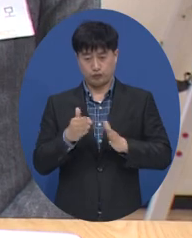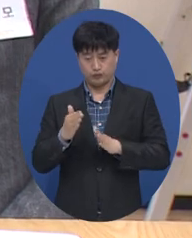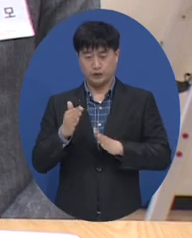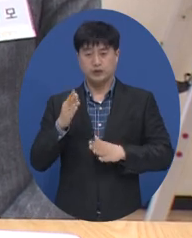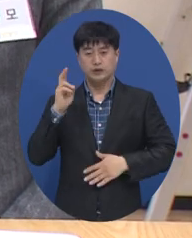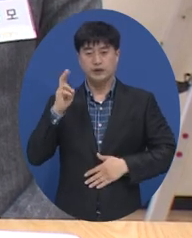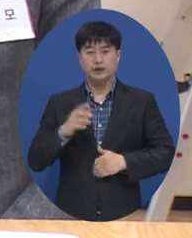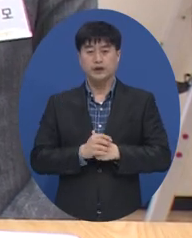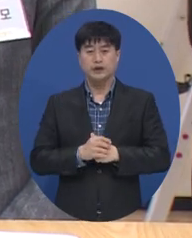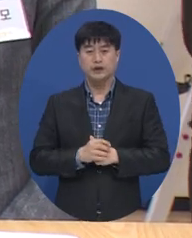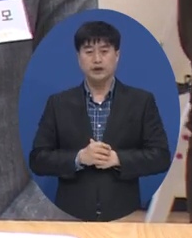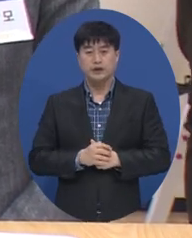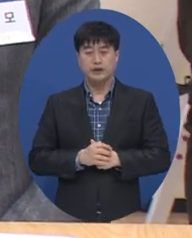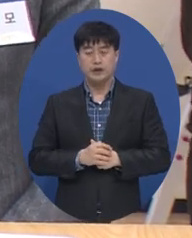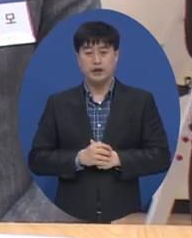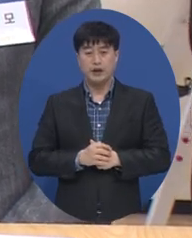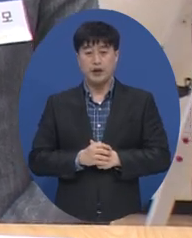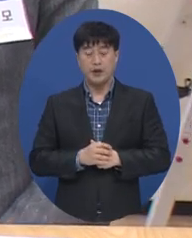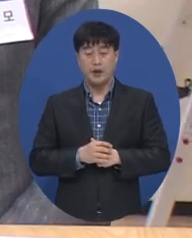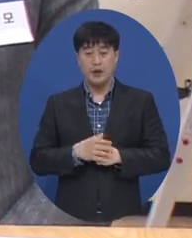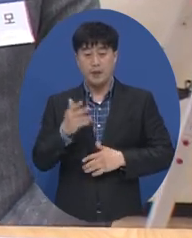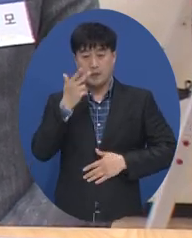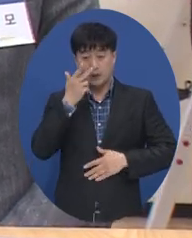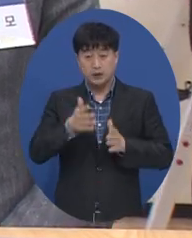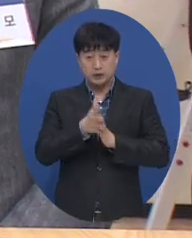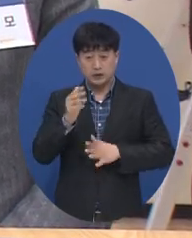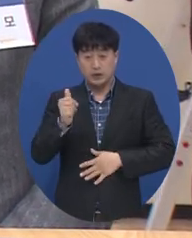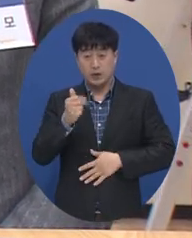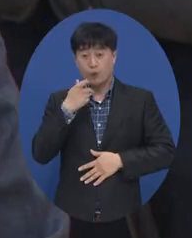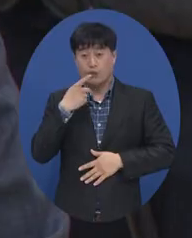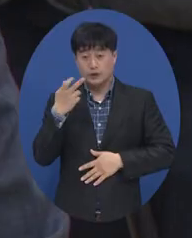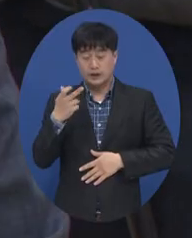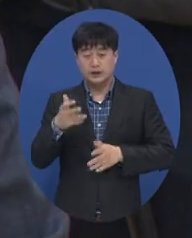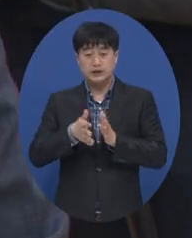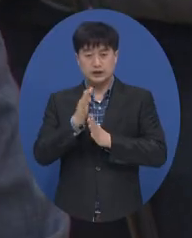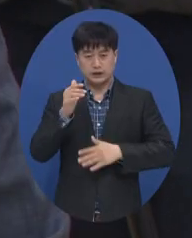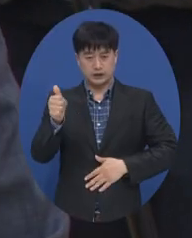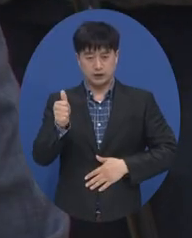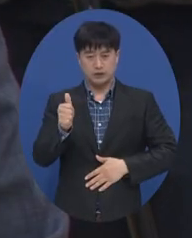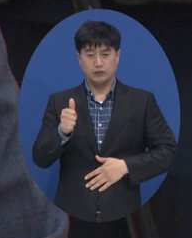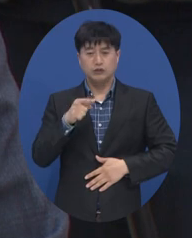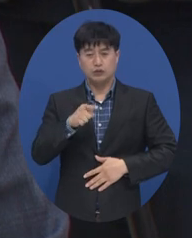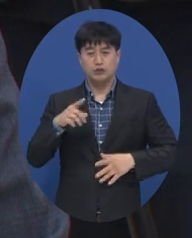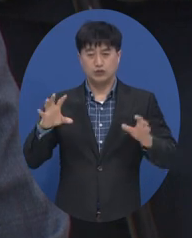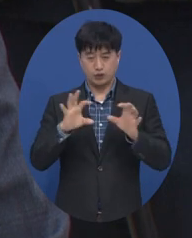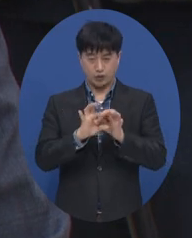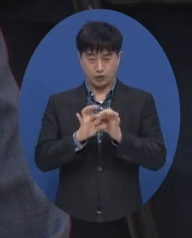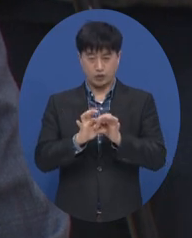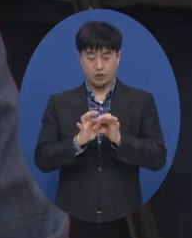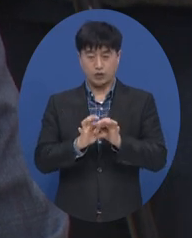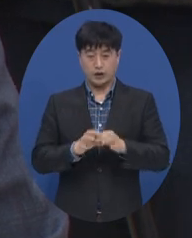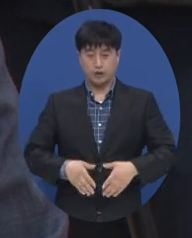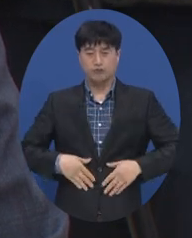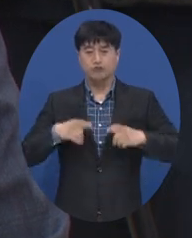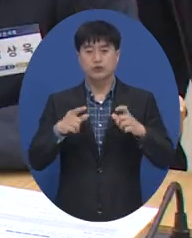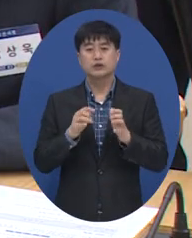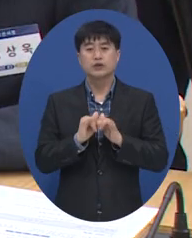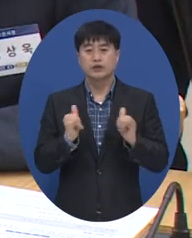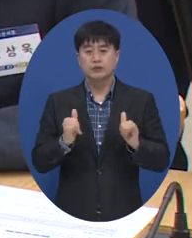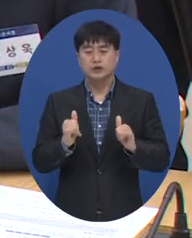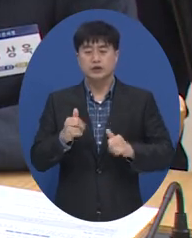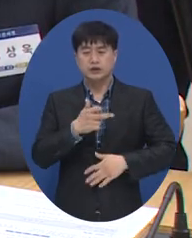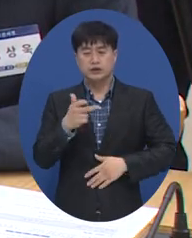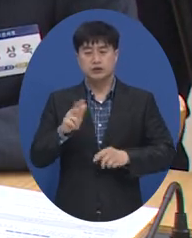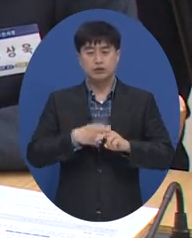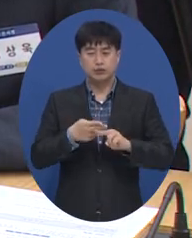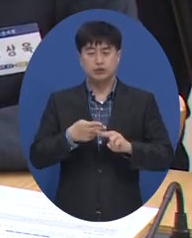생각합니다. 정장선 평택시장과 곽상욱 오산시장도 꼭이 노선이 연장돼서 경기 남부 주민들에게 큰